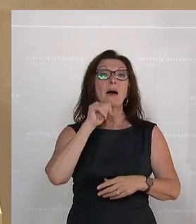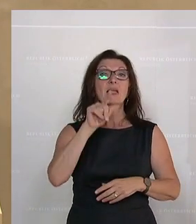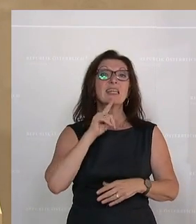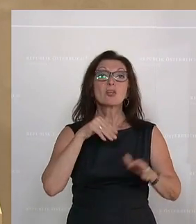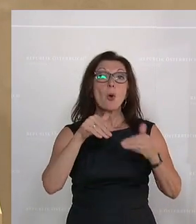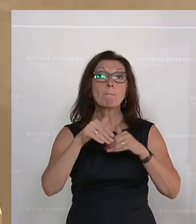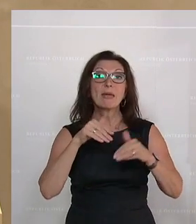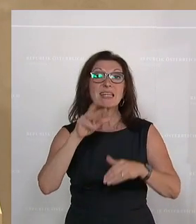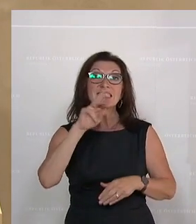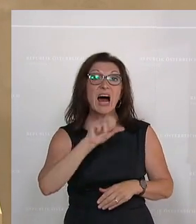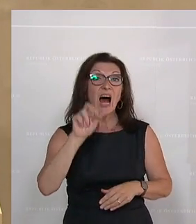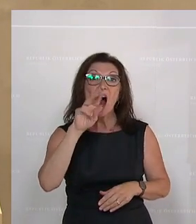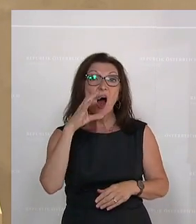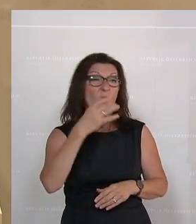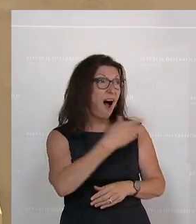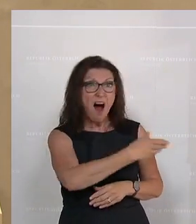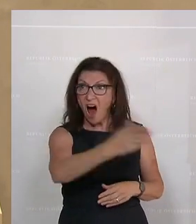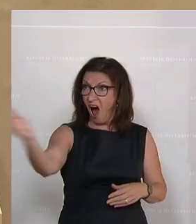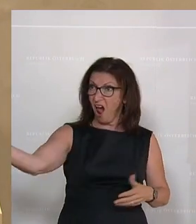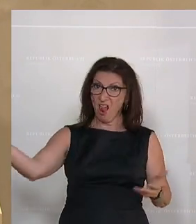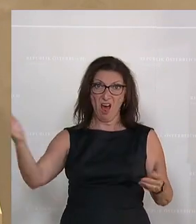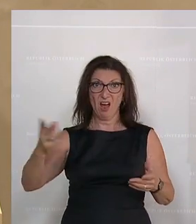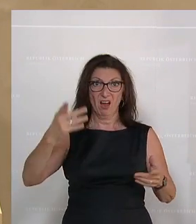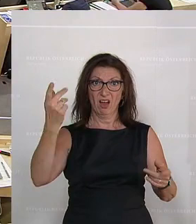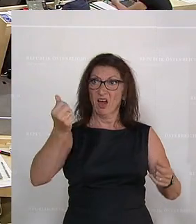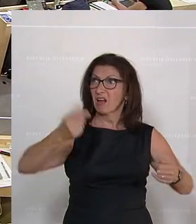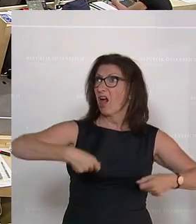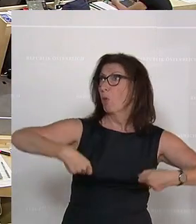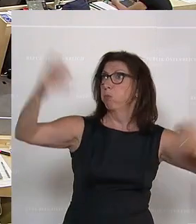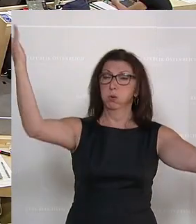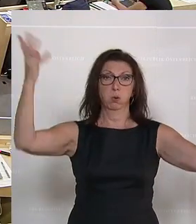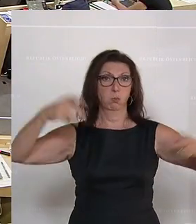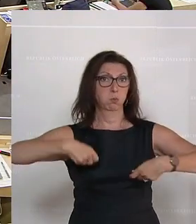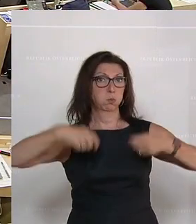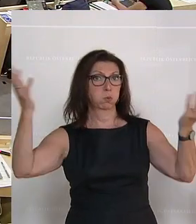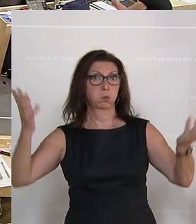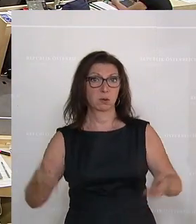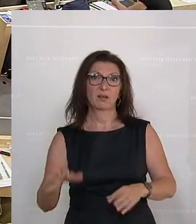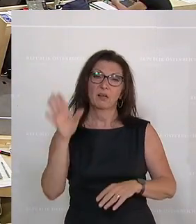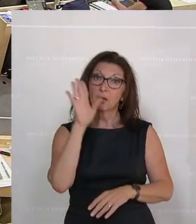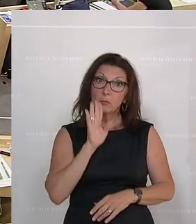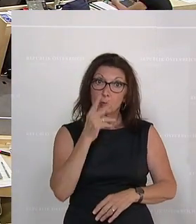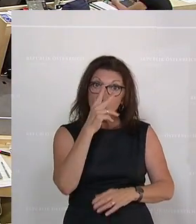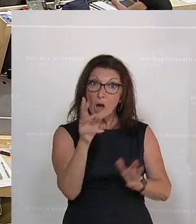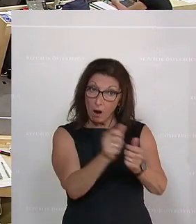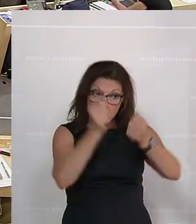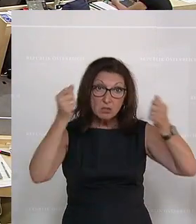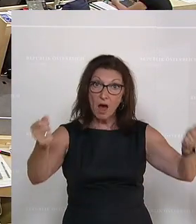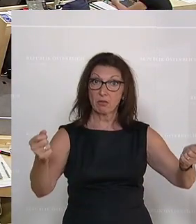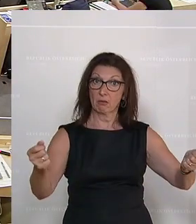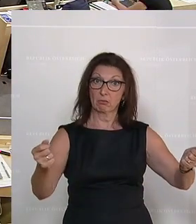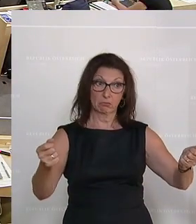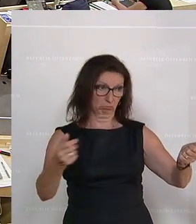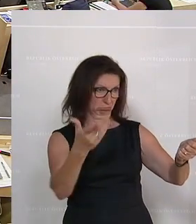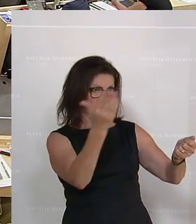machen die ja alle die verblasen geld die ganze zeit schauen sie mit offenen augen die zeitungen an was da für